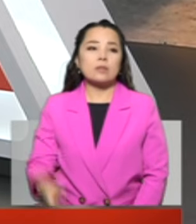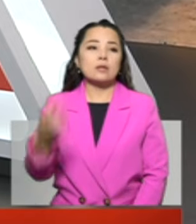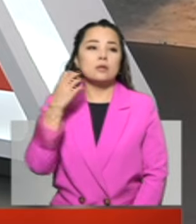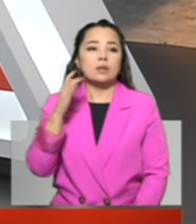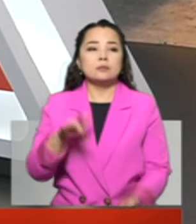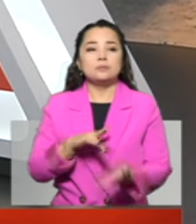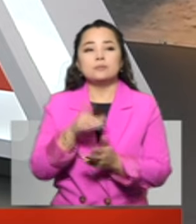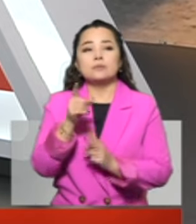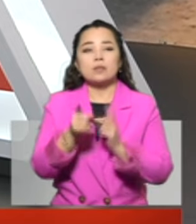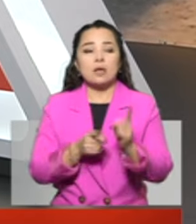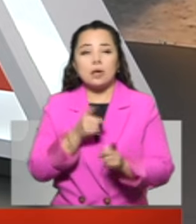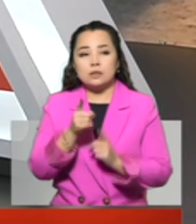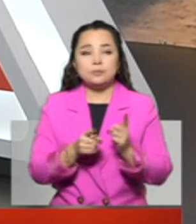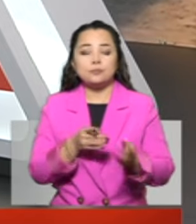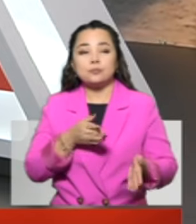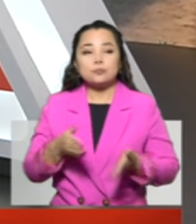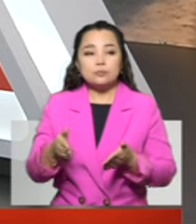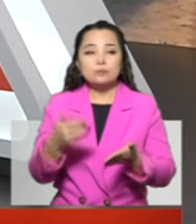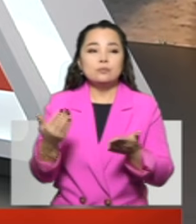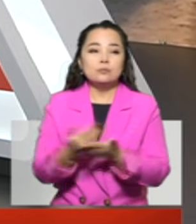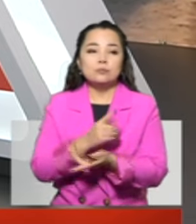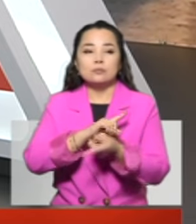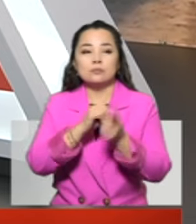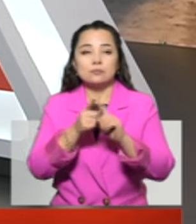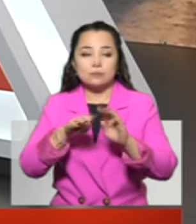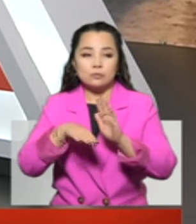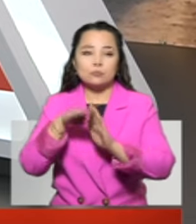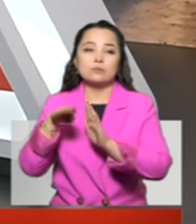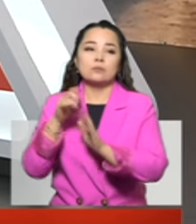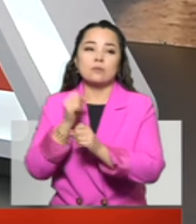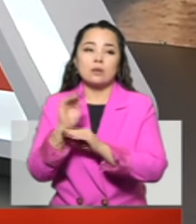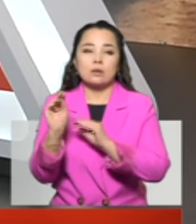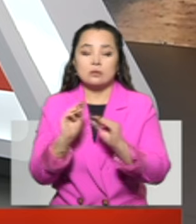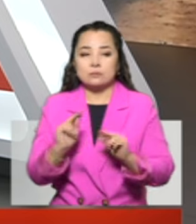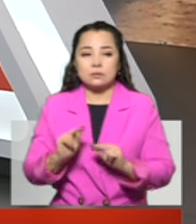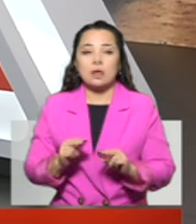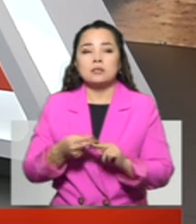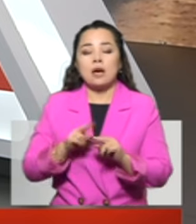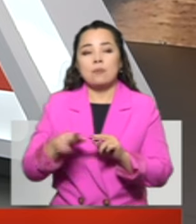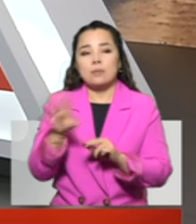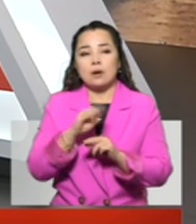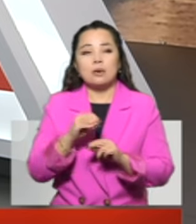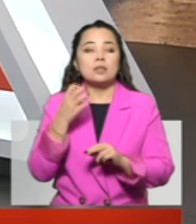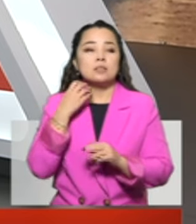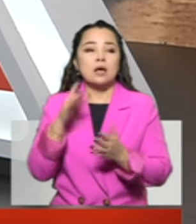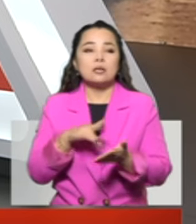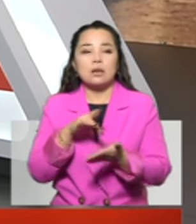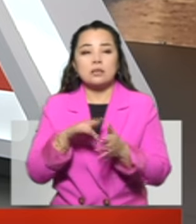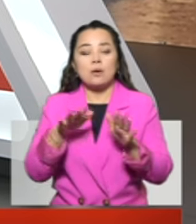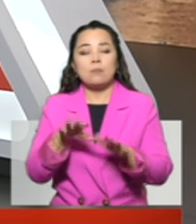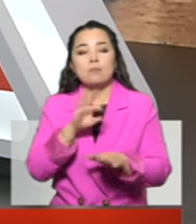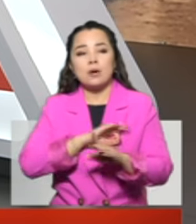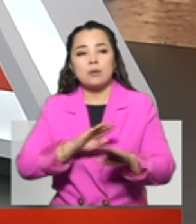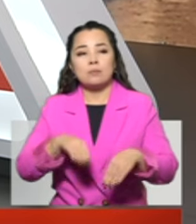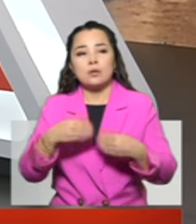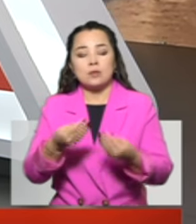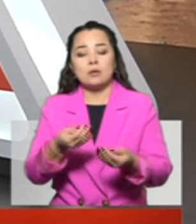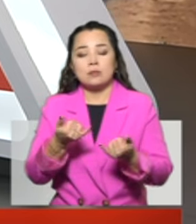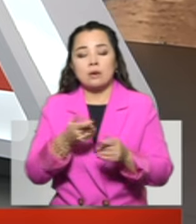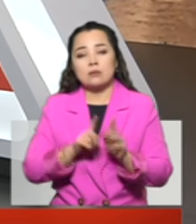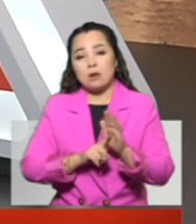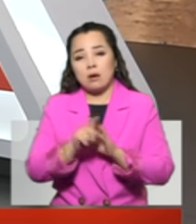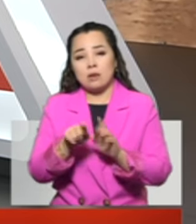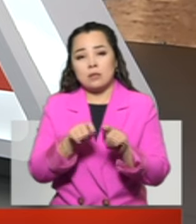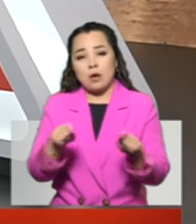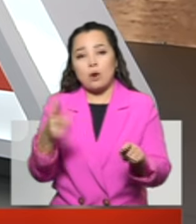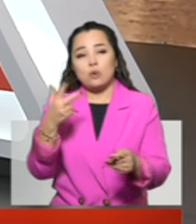Қызылорда Жезғазған автожолын қайта жаңғырту жұмыстарының сыр өңірі аумағында біраз бөлігі бұйыл пайдалануға беріледі.